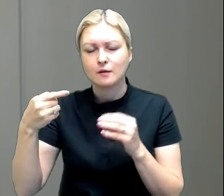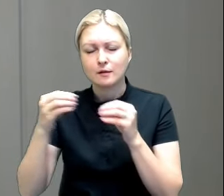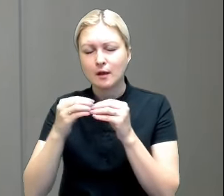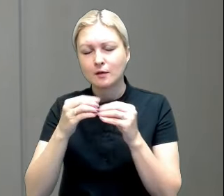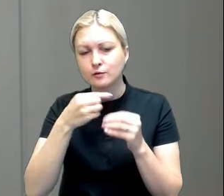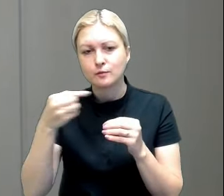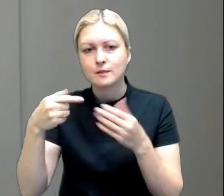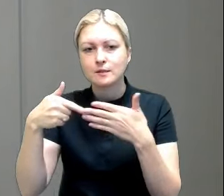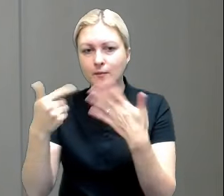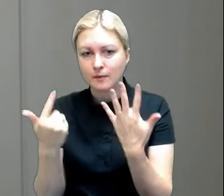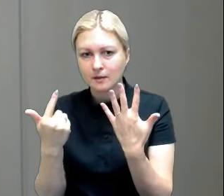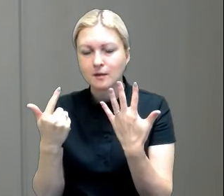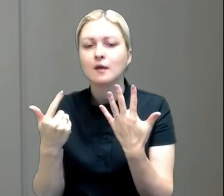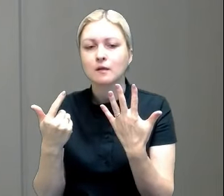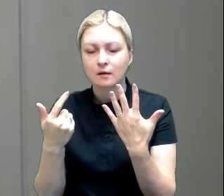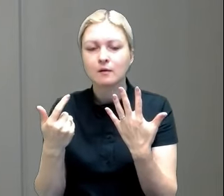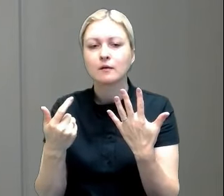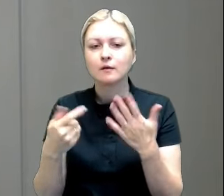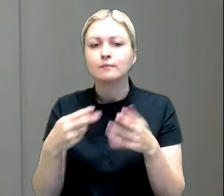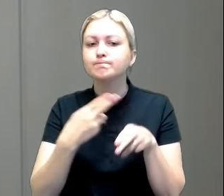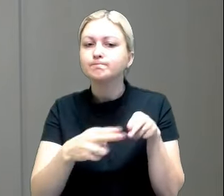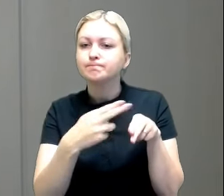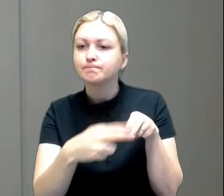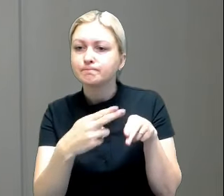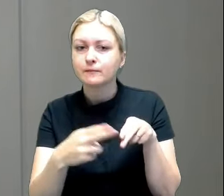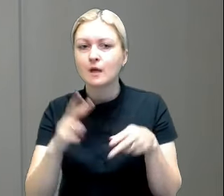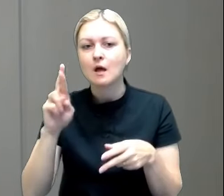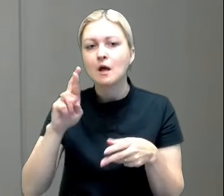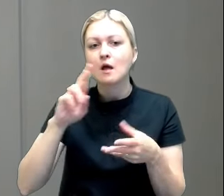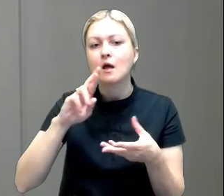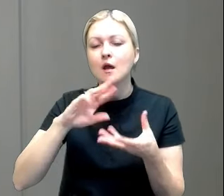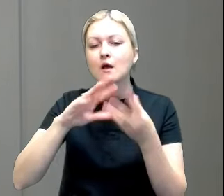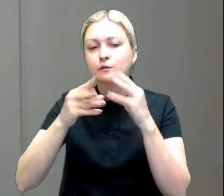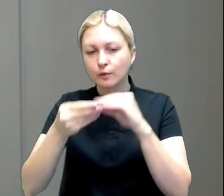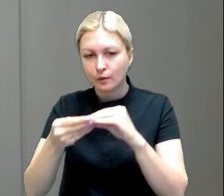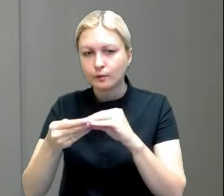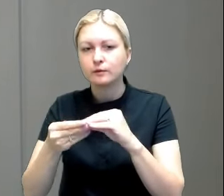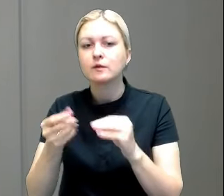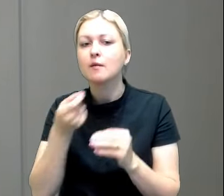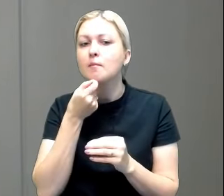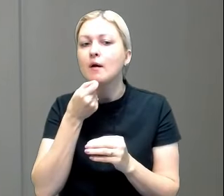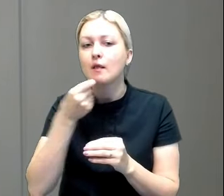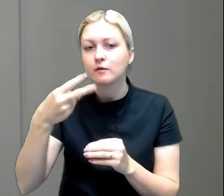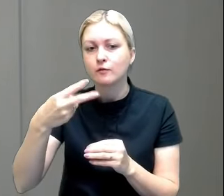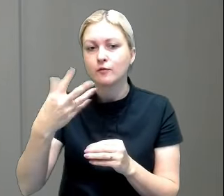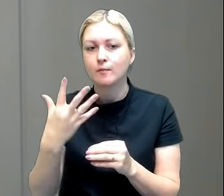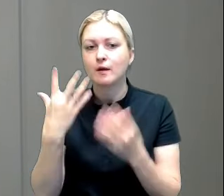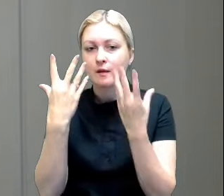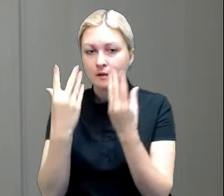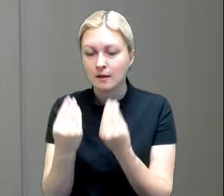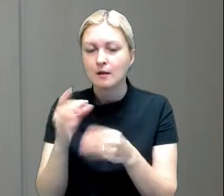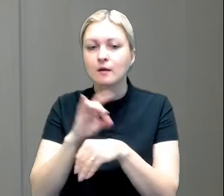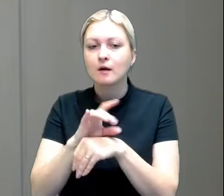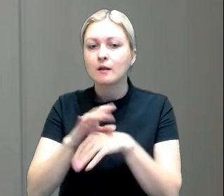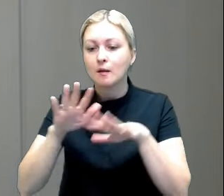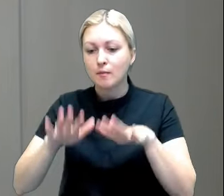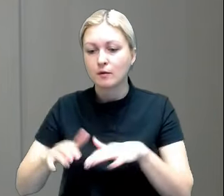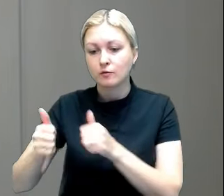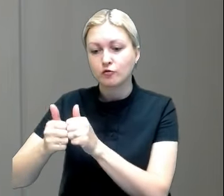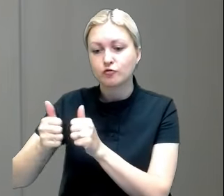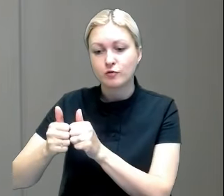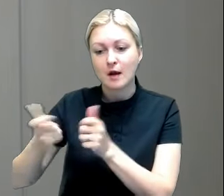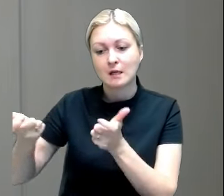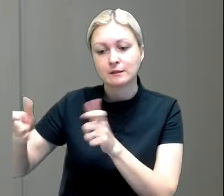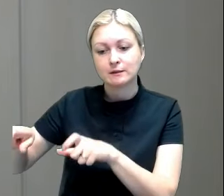žalojimo toliau rezoliucija 2024 metų balandžio 25 dieną klaipėdoj prie klaipėdos miesto savivaldybės